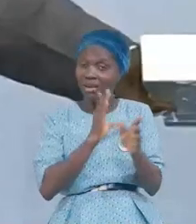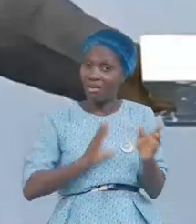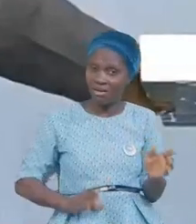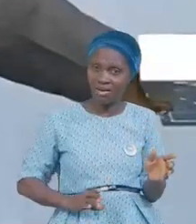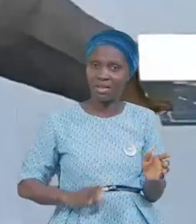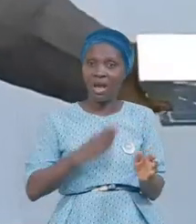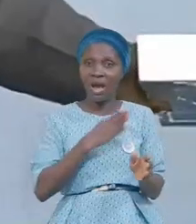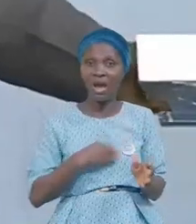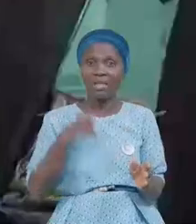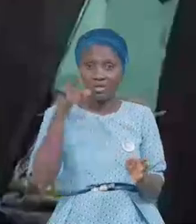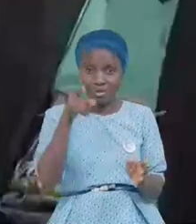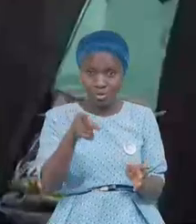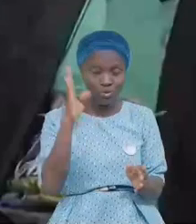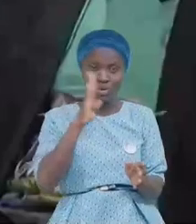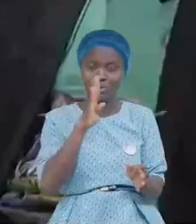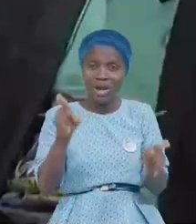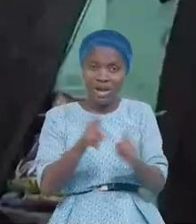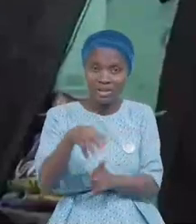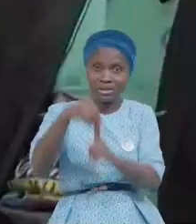particulier tel qu'il est.